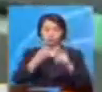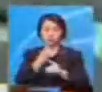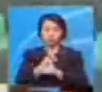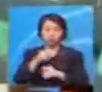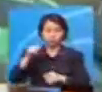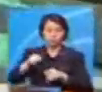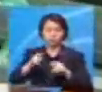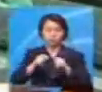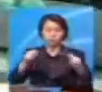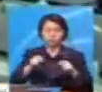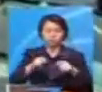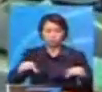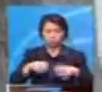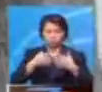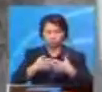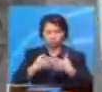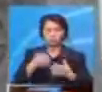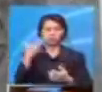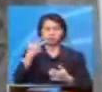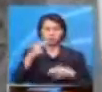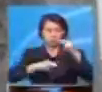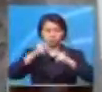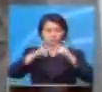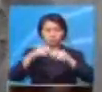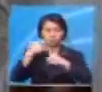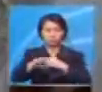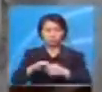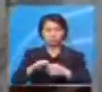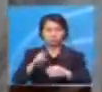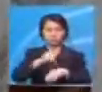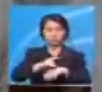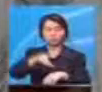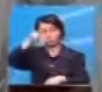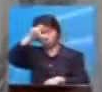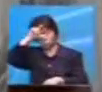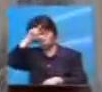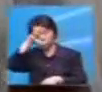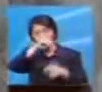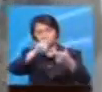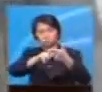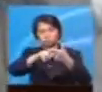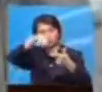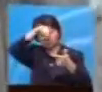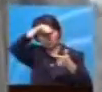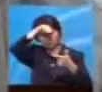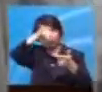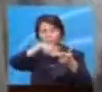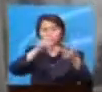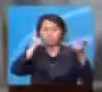merupakan tapak pembuatan ketiga yang dibina selepas di Istanbul Turki dan kaherah